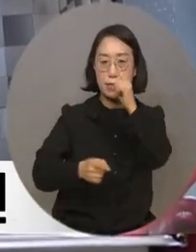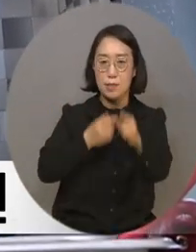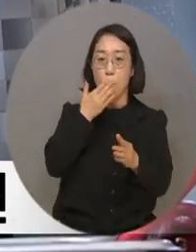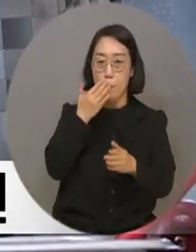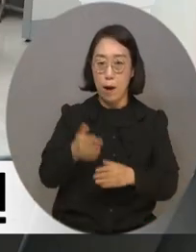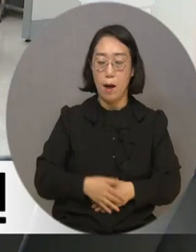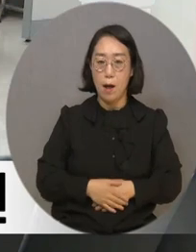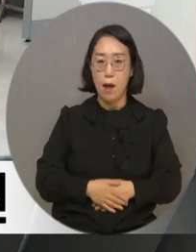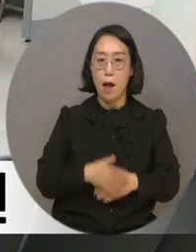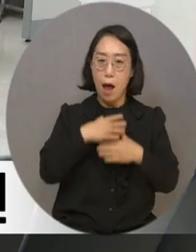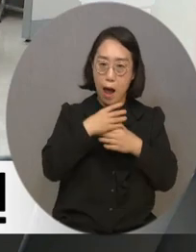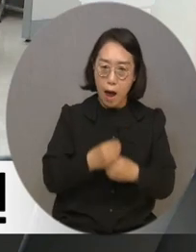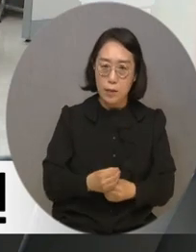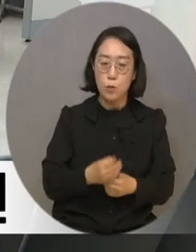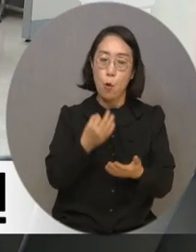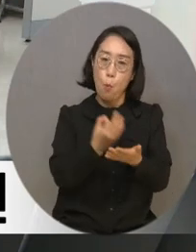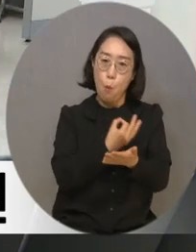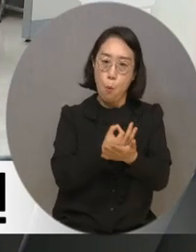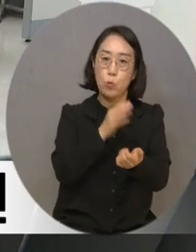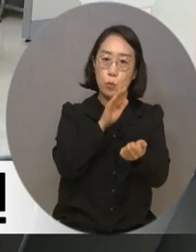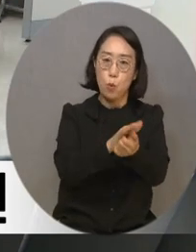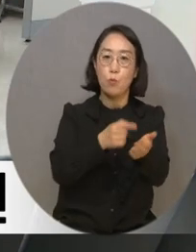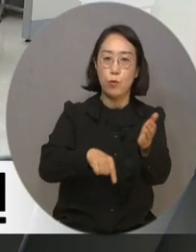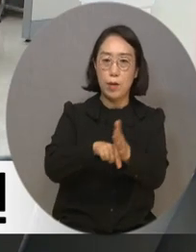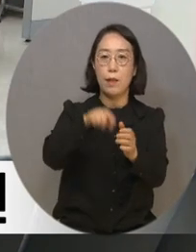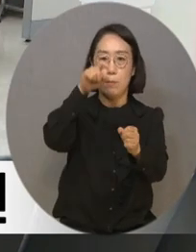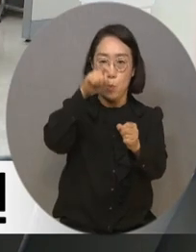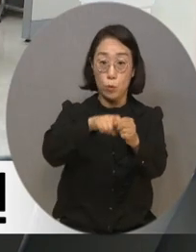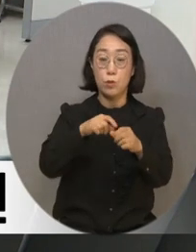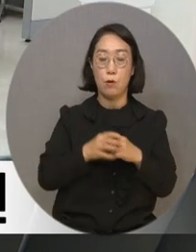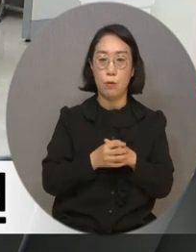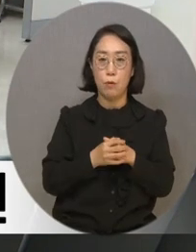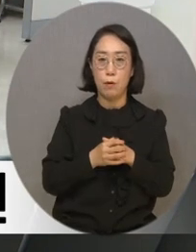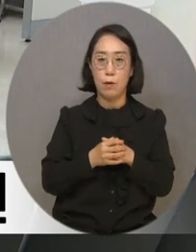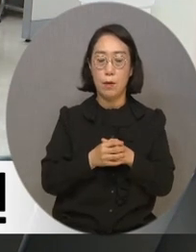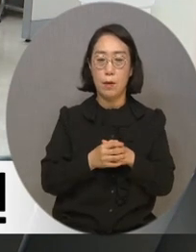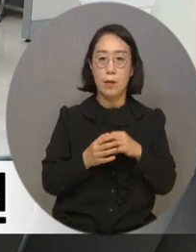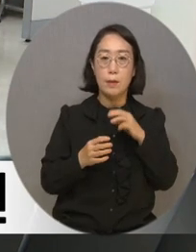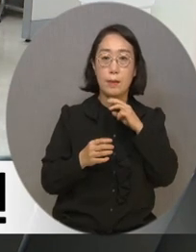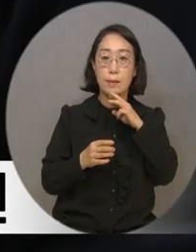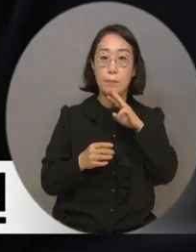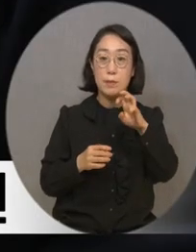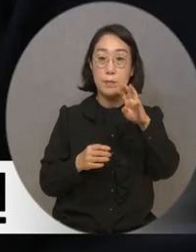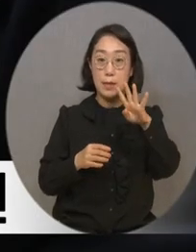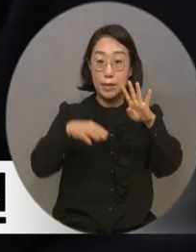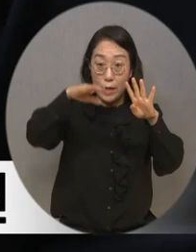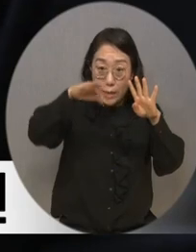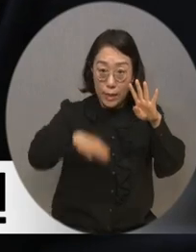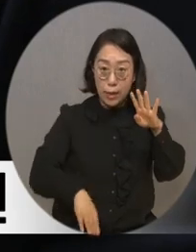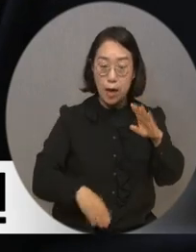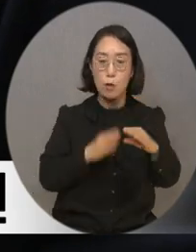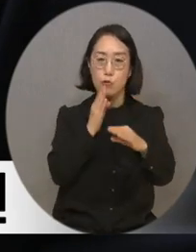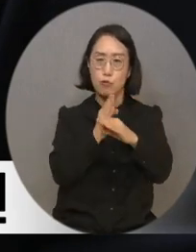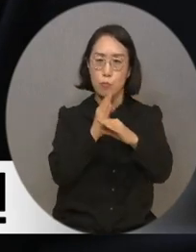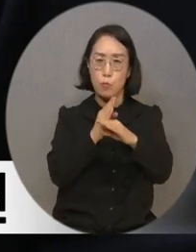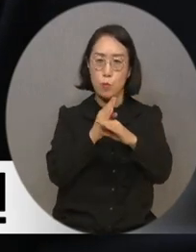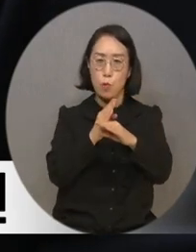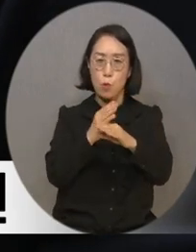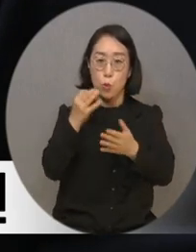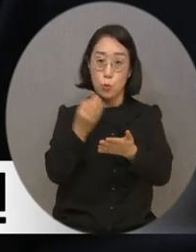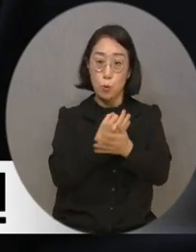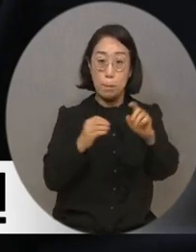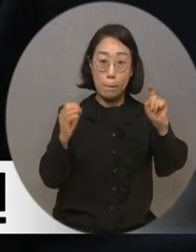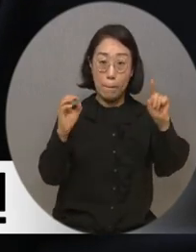안정적인 경제활동 기반을 제공하기 위한 사업입니다. 만 34세 이하 기준 중위소득 100% 이하의